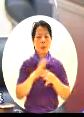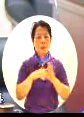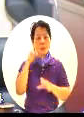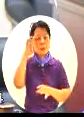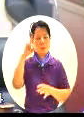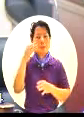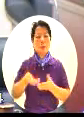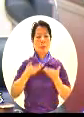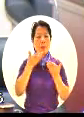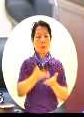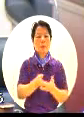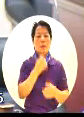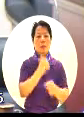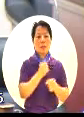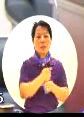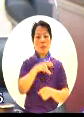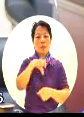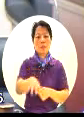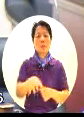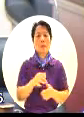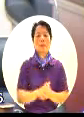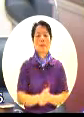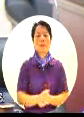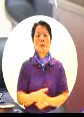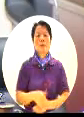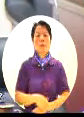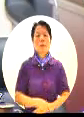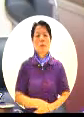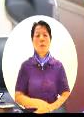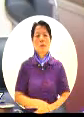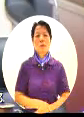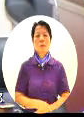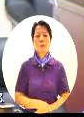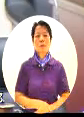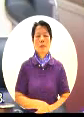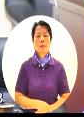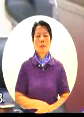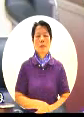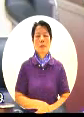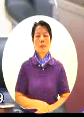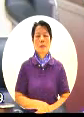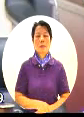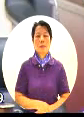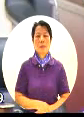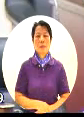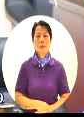有一个办公场所的这种地方了哈。来下一页，